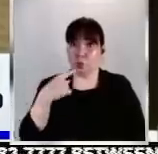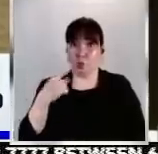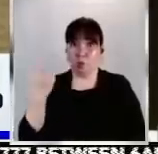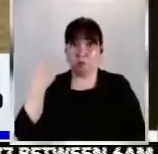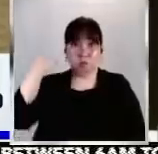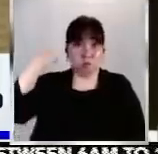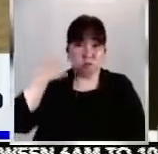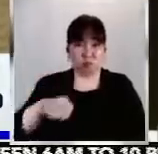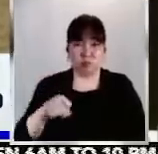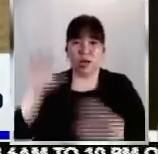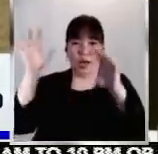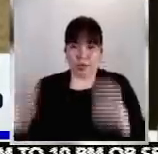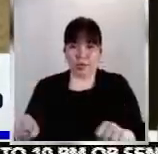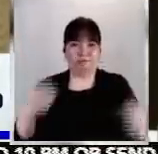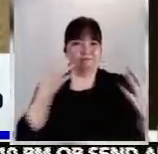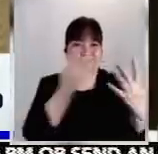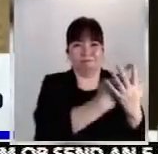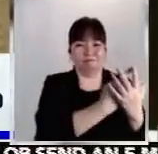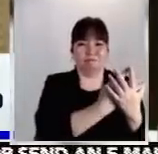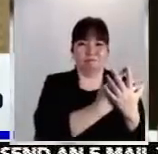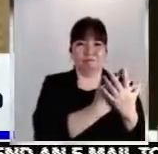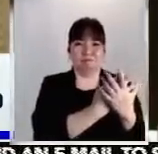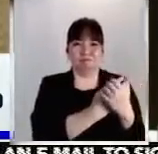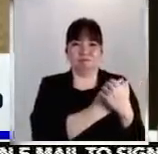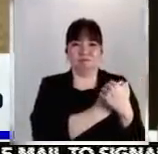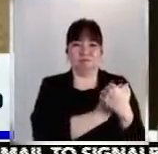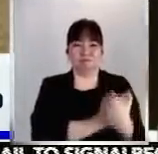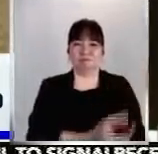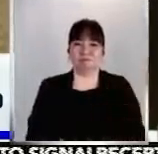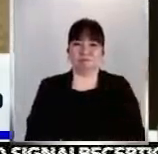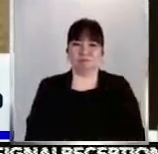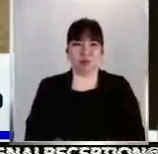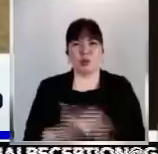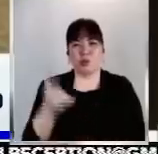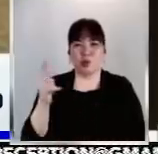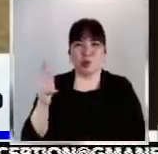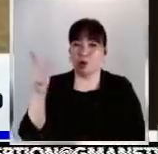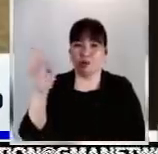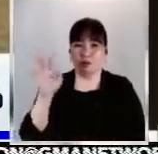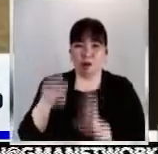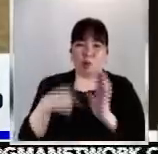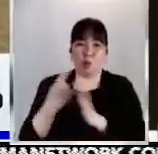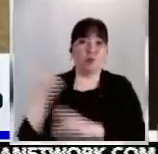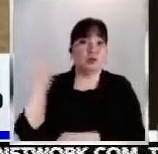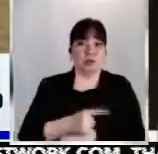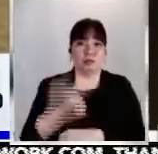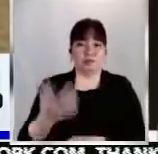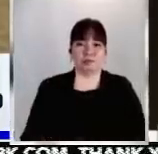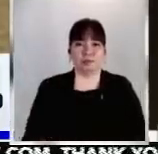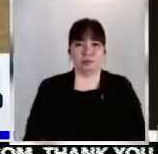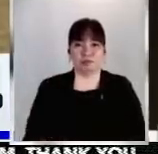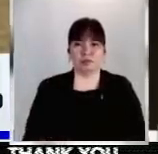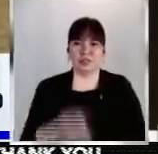detain them for 24 hours. And I think that is a